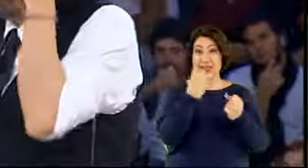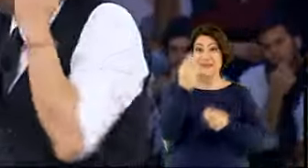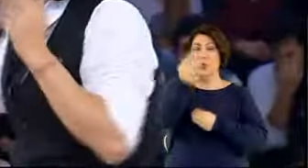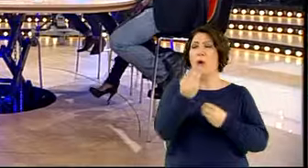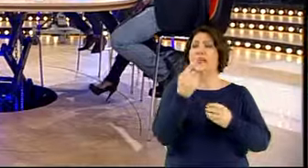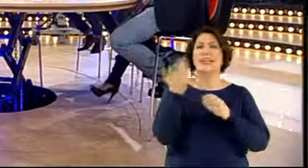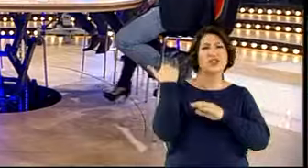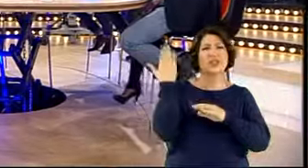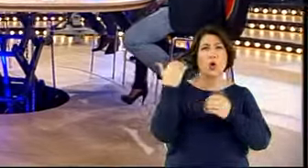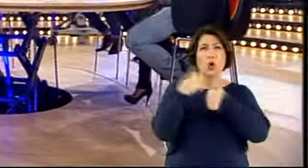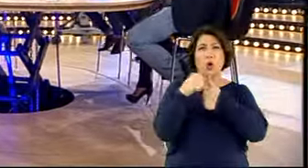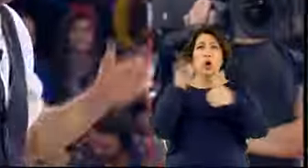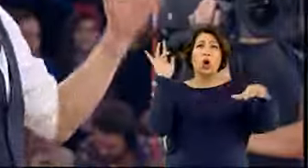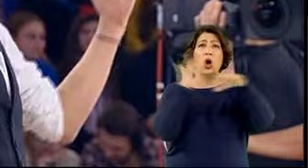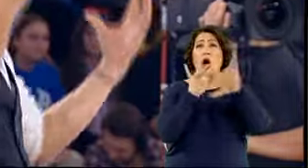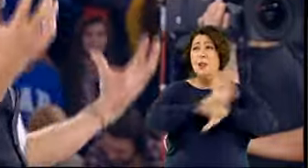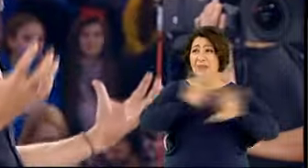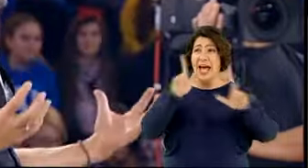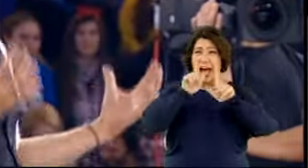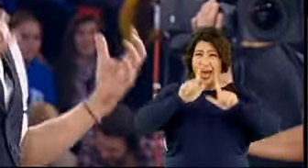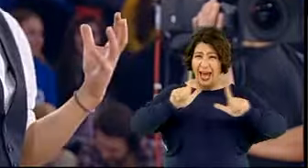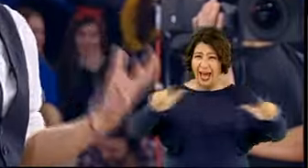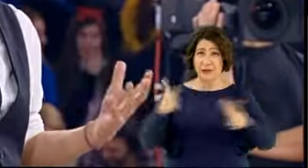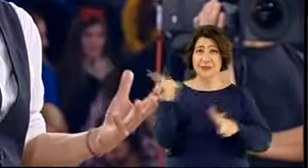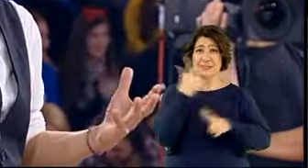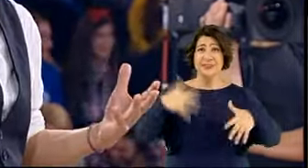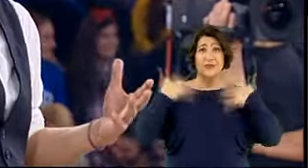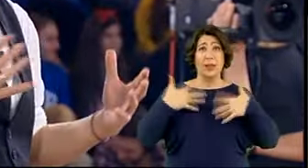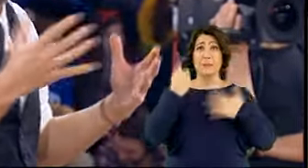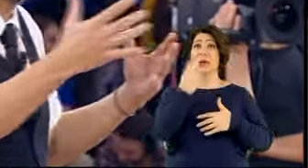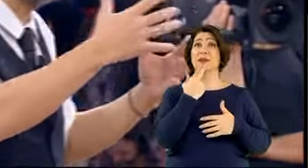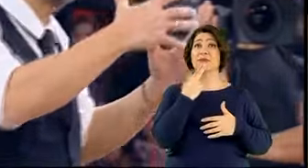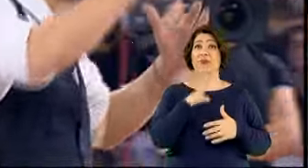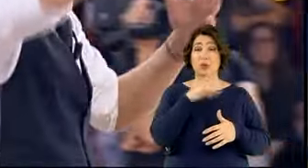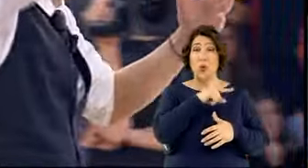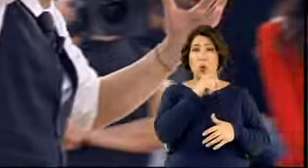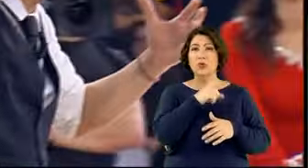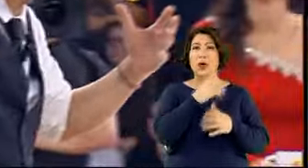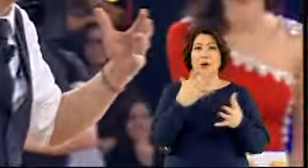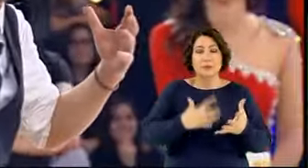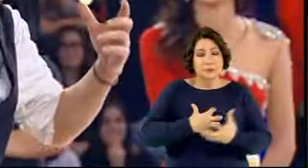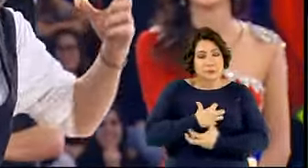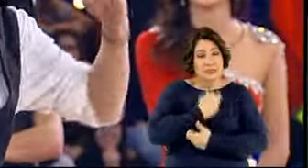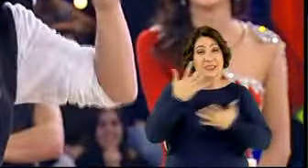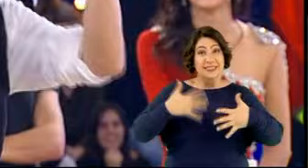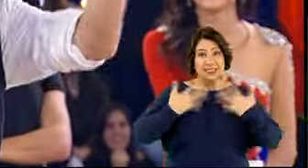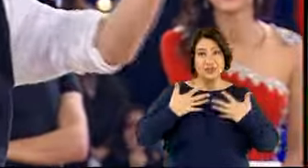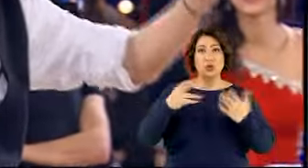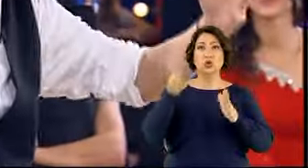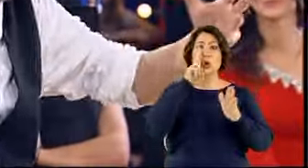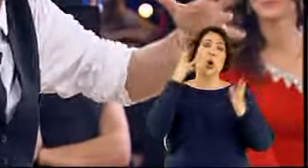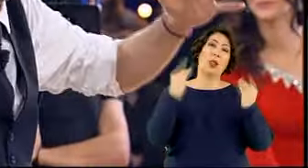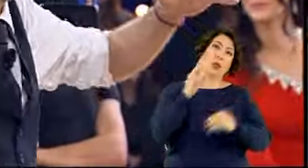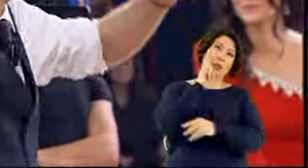veriyorlar da. Geçen sefer kocası gol attı diye. diye sevinen bir kadın vardı. Onu da böyle trajedinin ve sevincin sonu